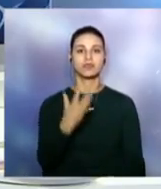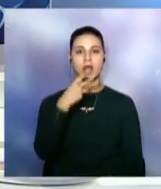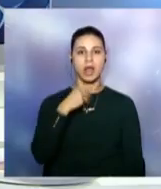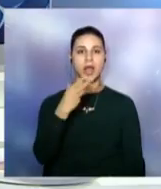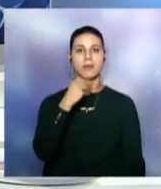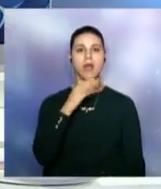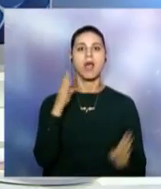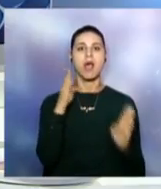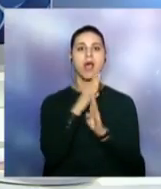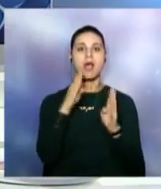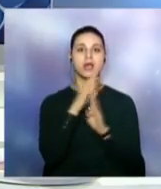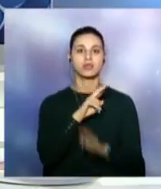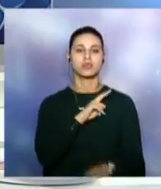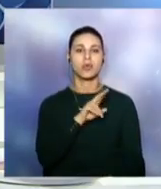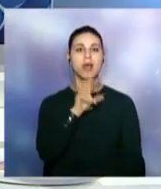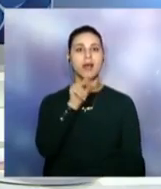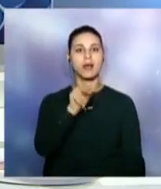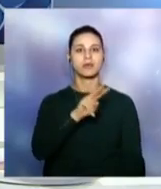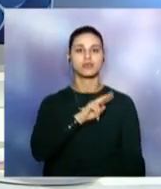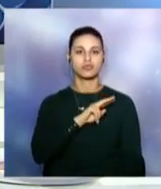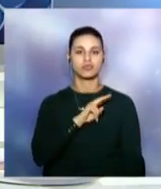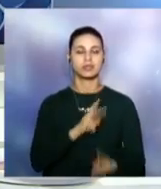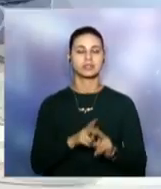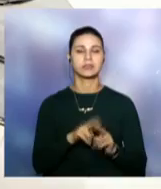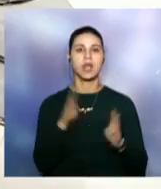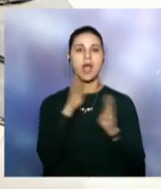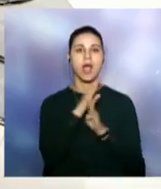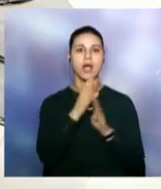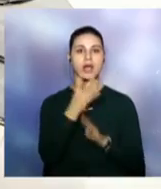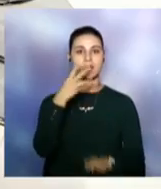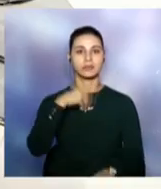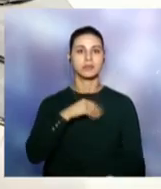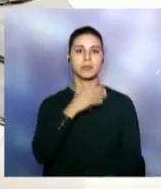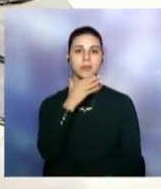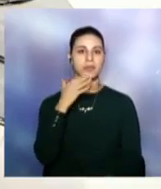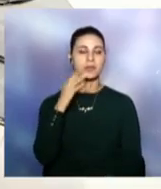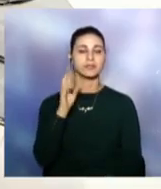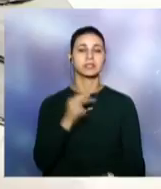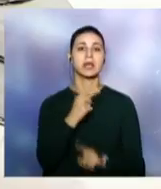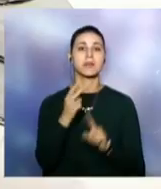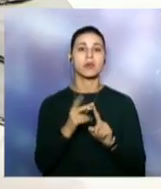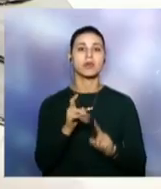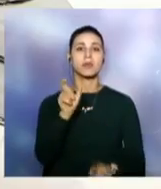ბევრ ჰაერს, თან თუ ლაპარაკობს კიდევაც, ამას აეროფაგია ქვია. და მეორე,